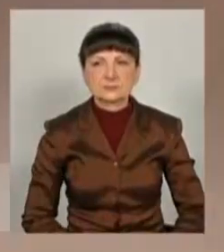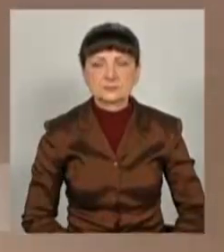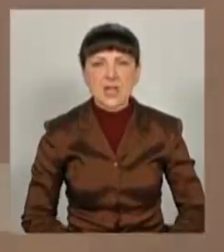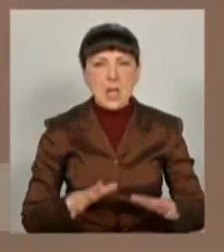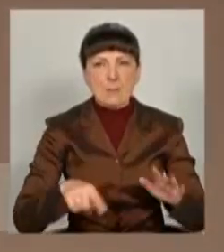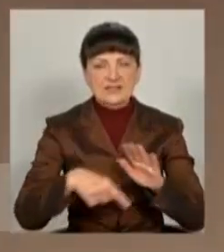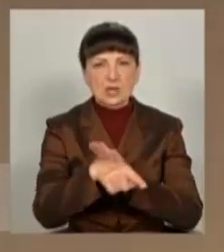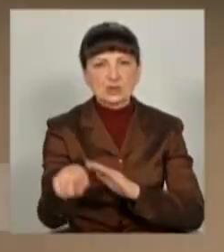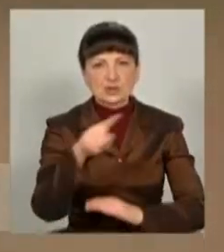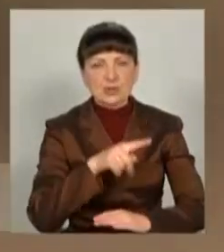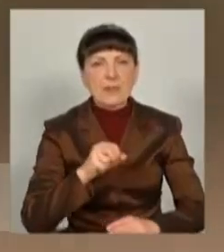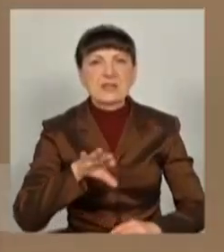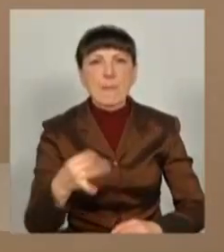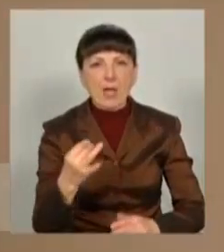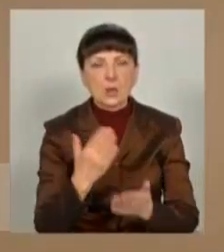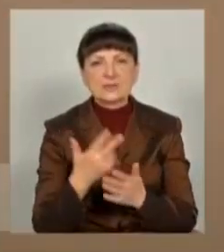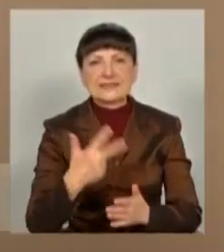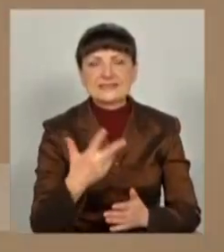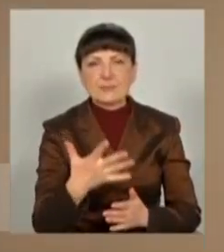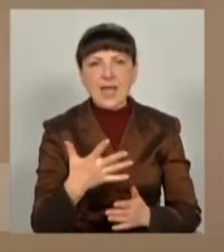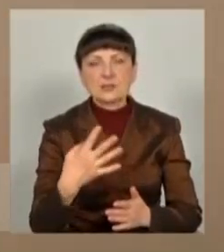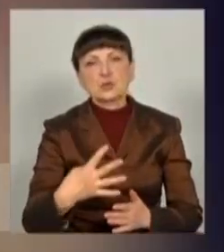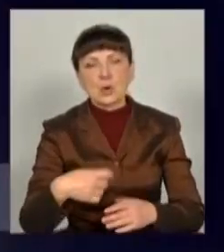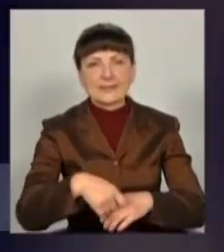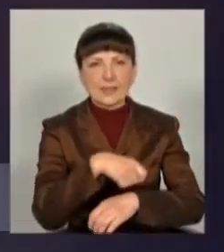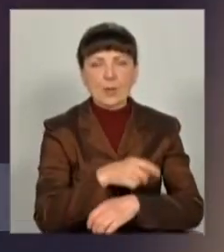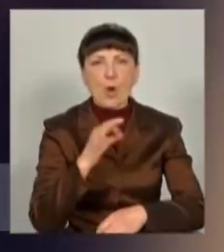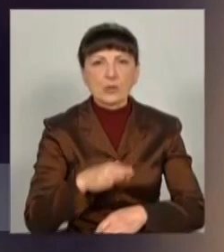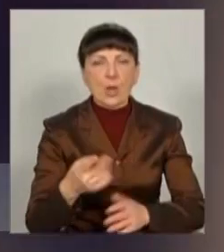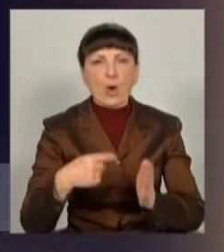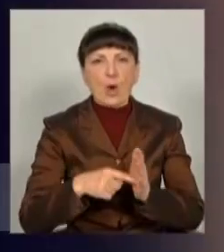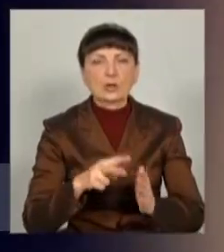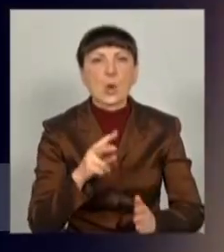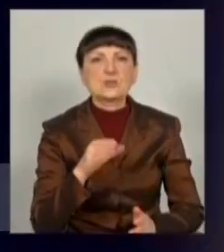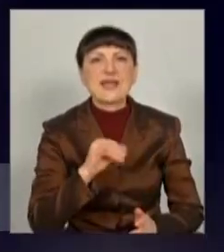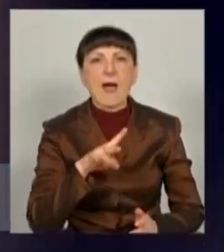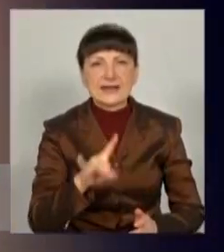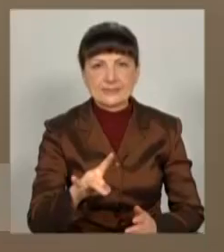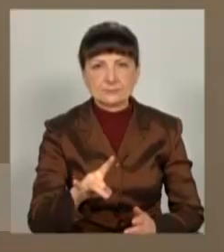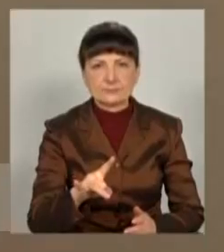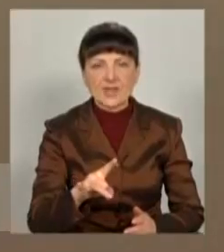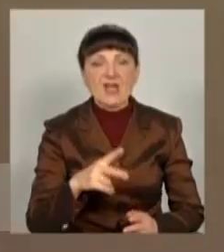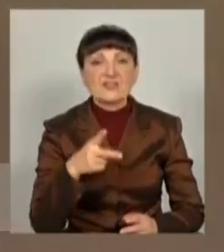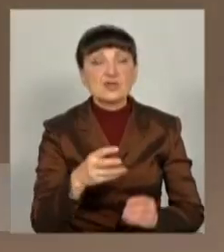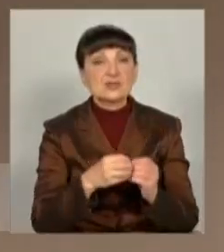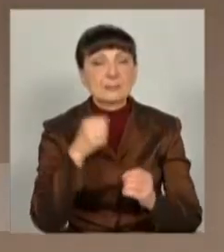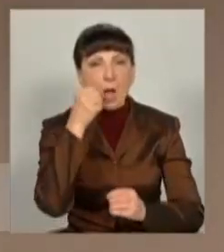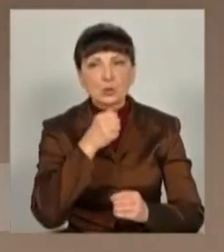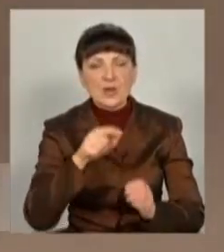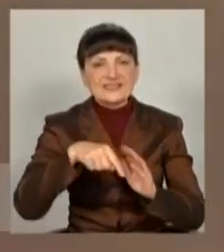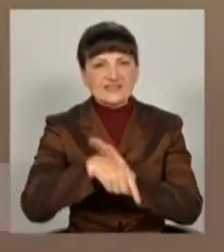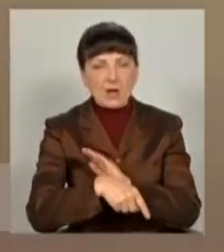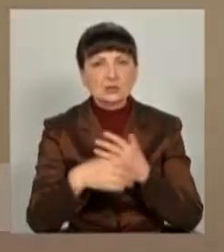место рождения масабай находится в 35-40 км от города кульсары жилойского района в 2010 году